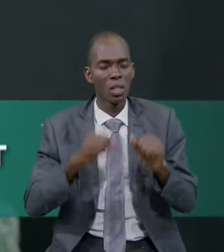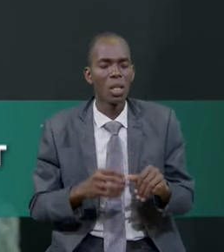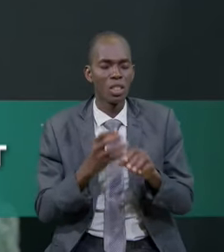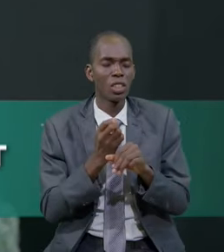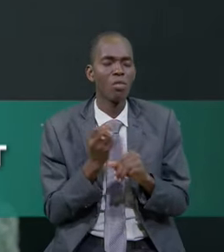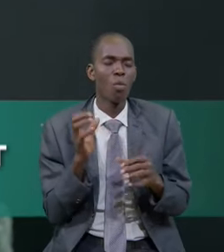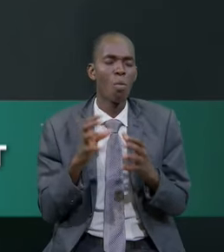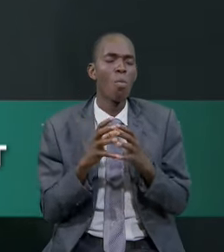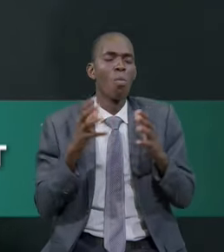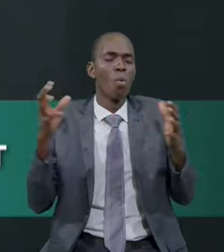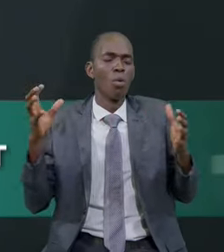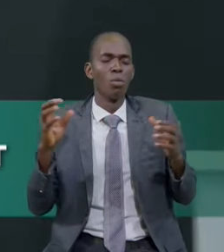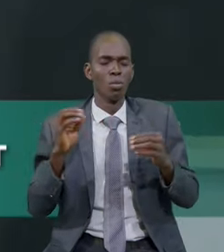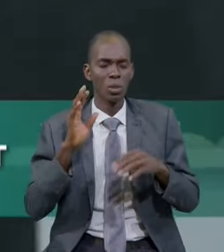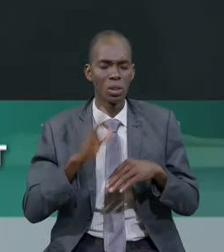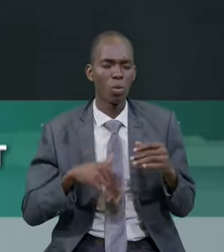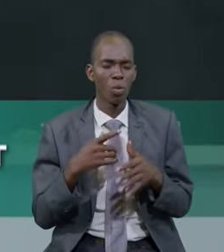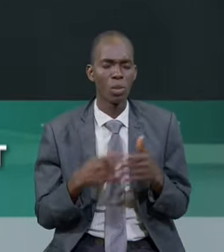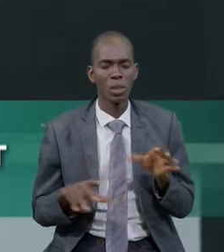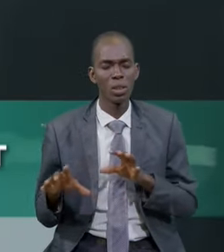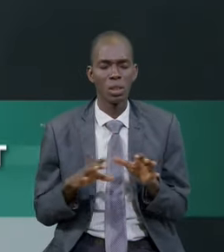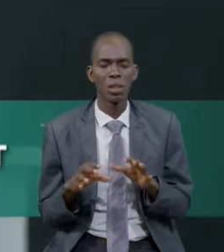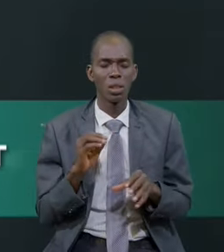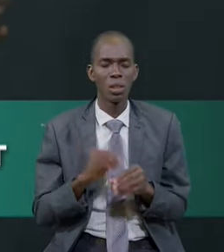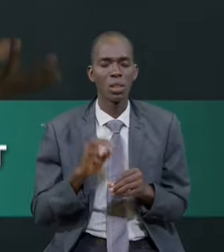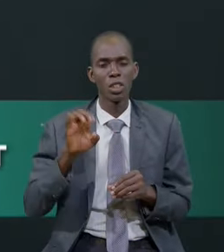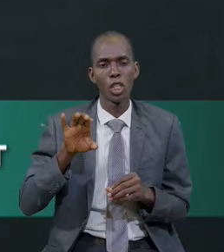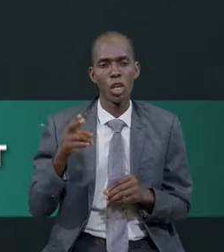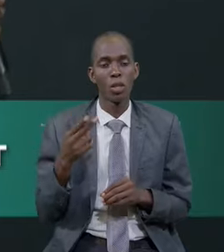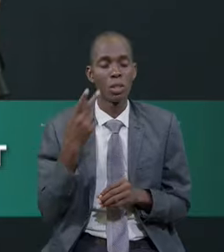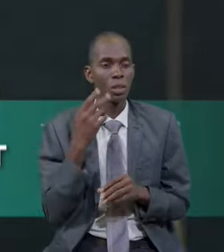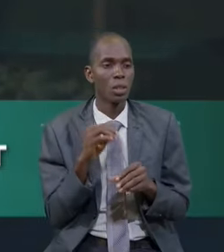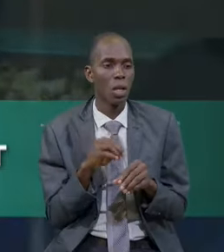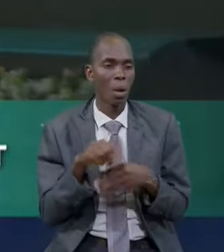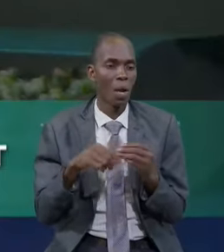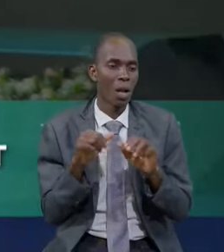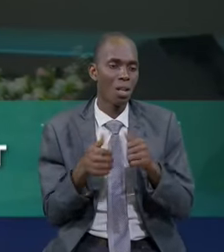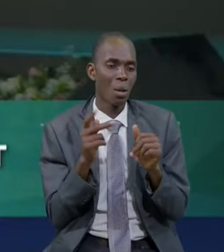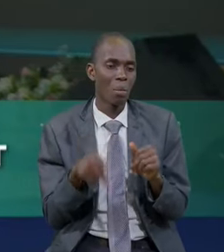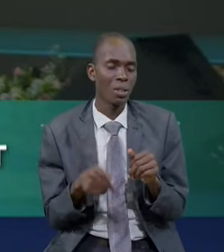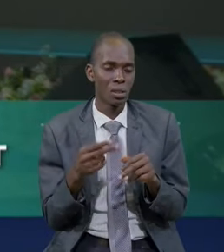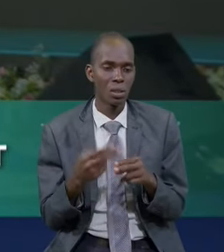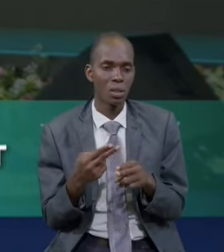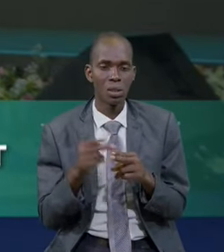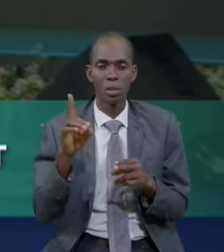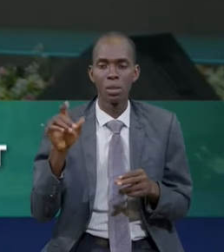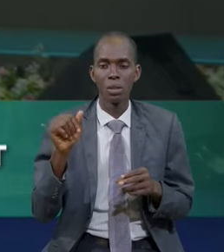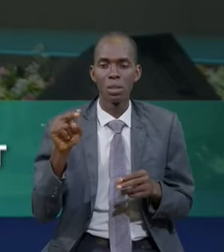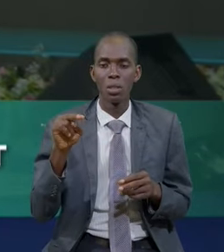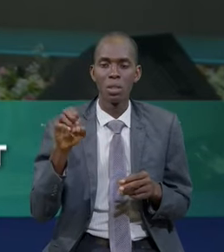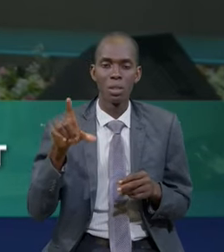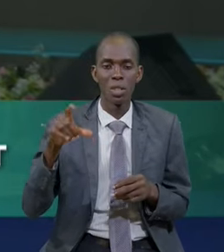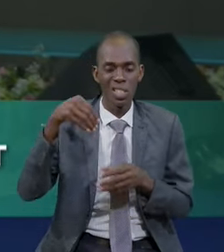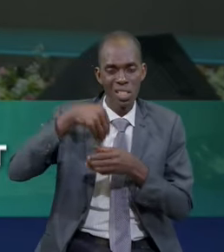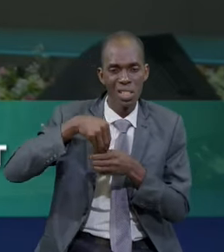En Enoch. Voyons Daniel en Babylone. Et je me demande pourquoi, comment se fait-il que